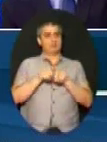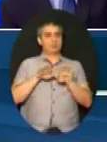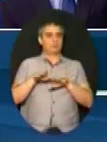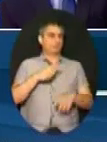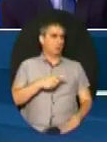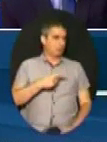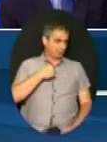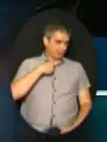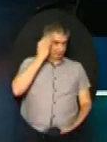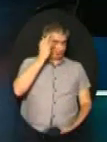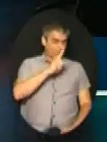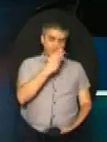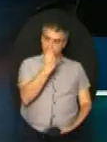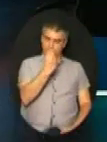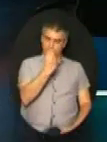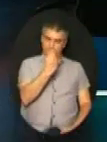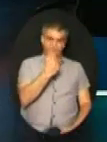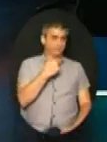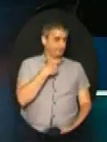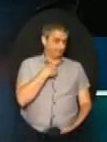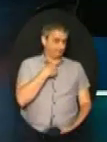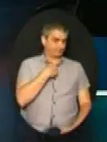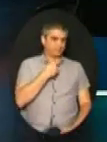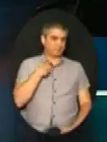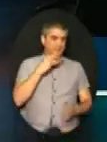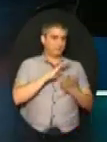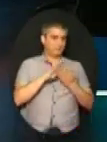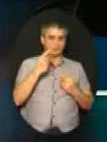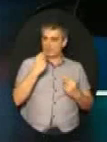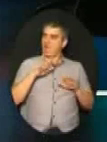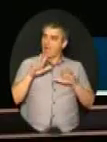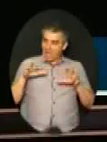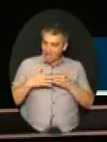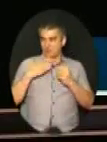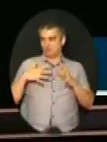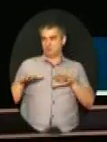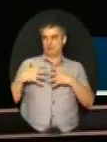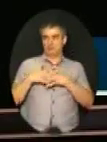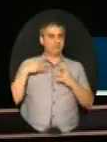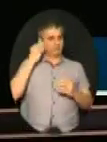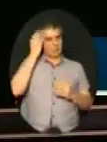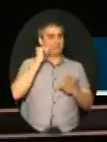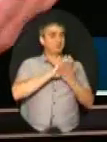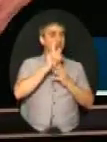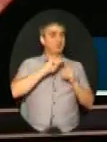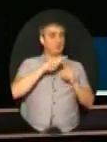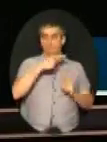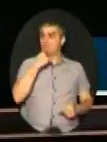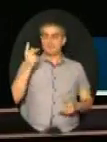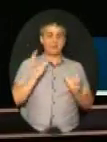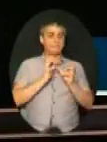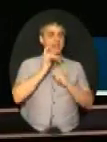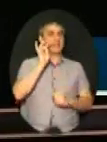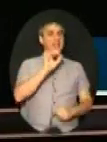ברקו, אני זוכר... רגע, רגע, אז זהו, אני פשוט זוכר... העם רוצה ממשלת. אז אני זוכר פשוט לפני 13 חודשים שכיניתם אותם